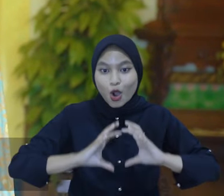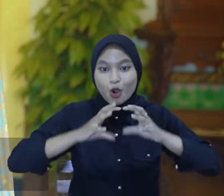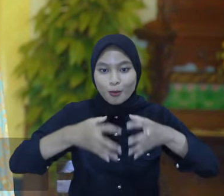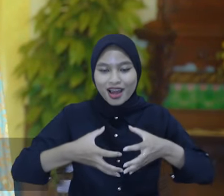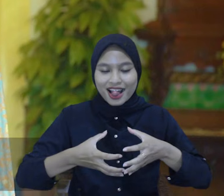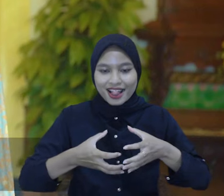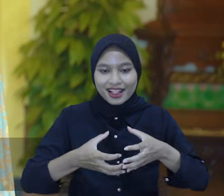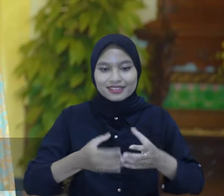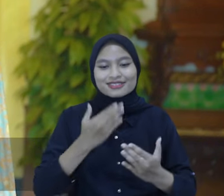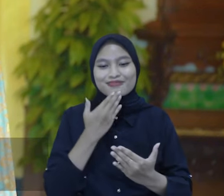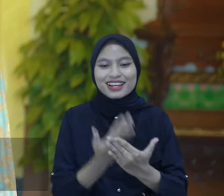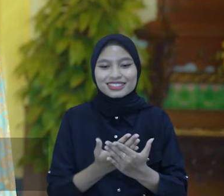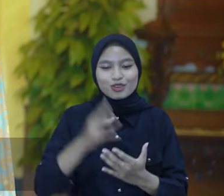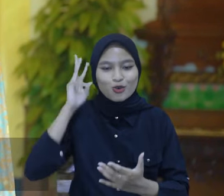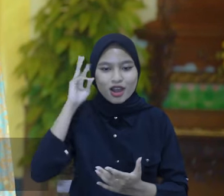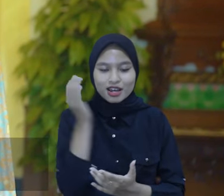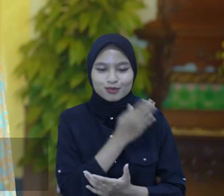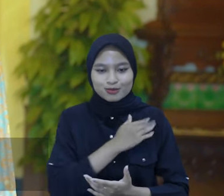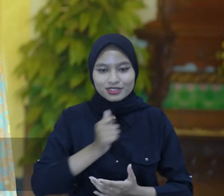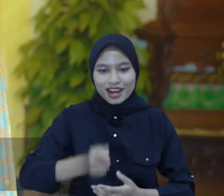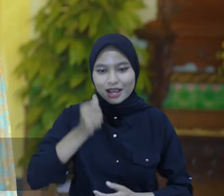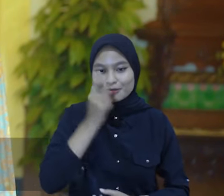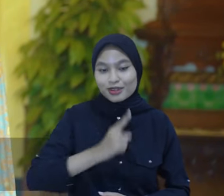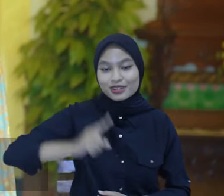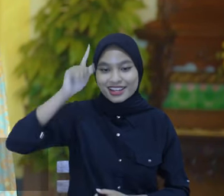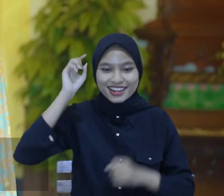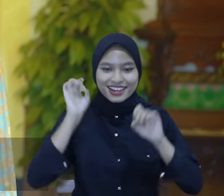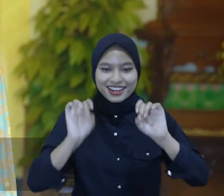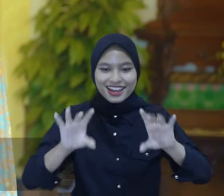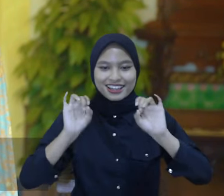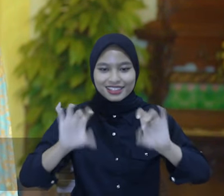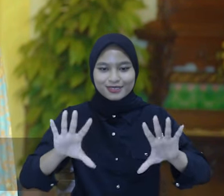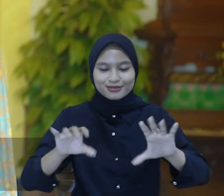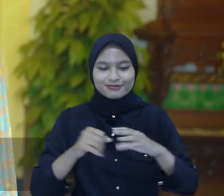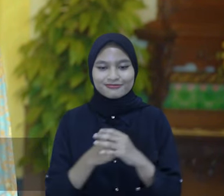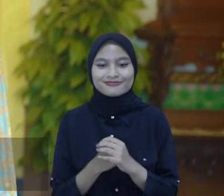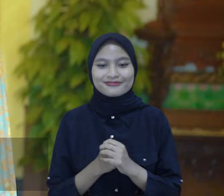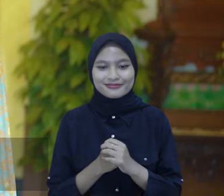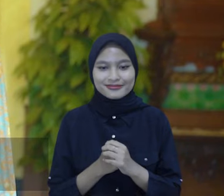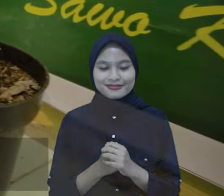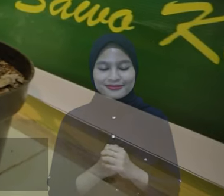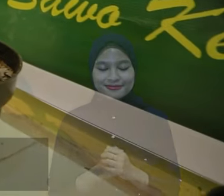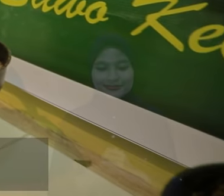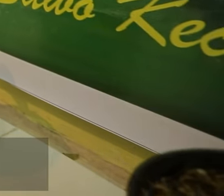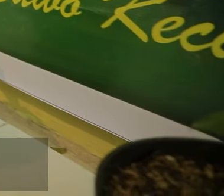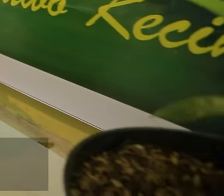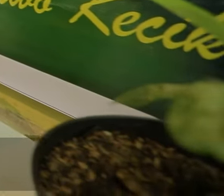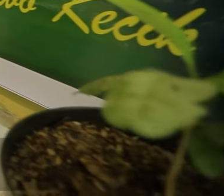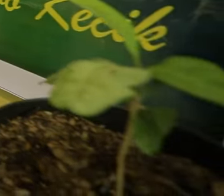Terima kasih. Wassalamualaikum warahmatullahi wabarakatuh.